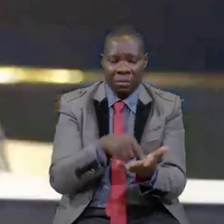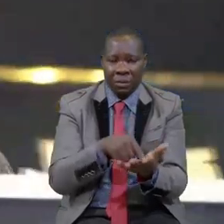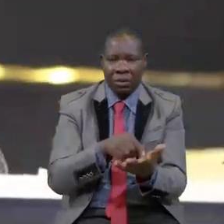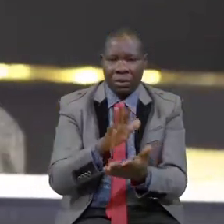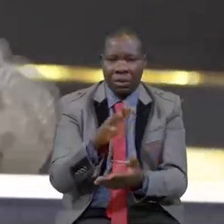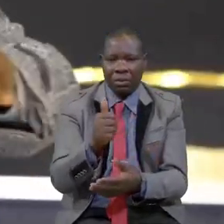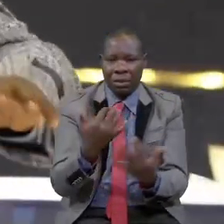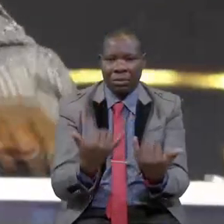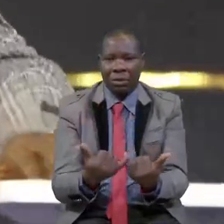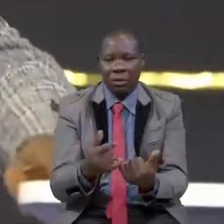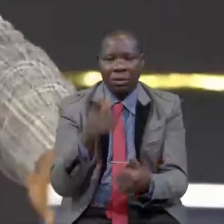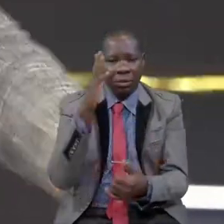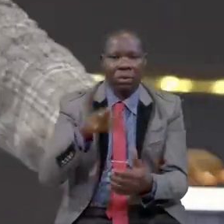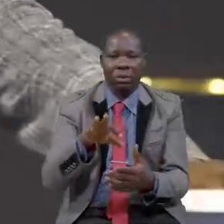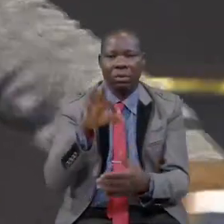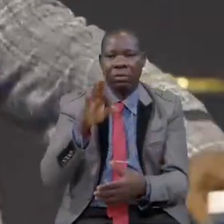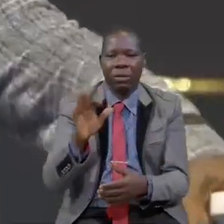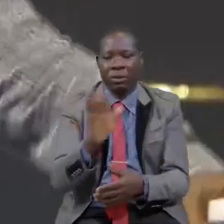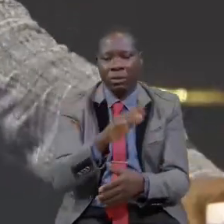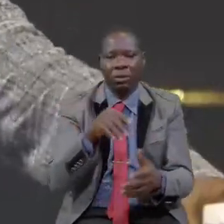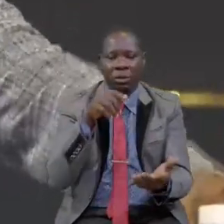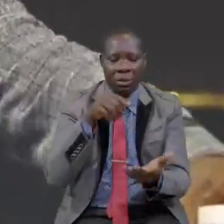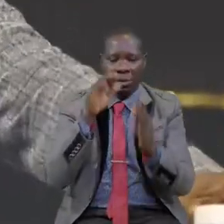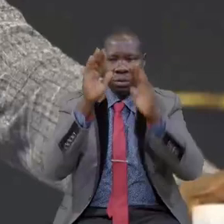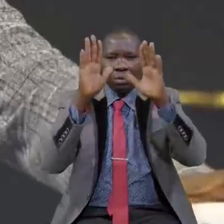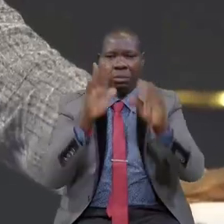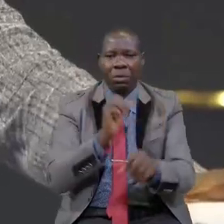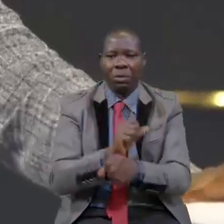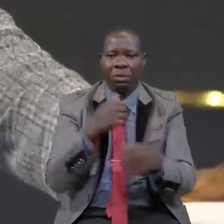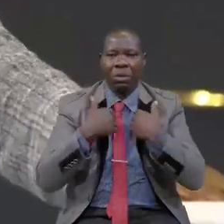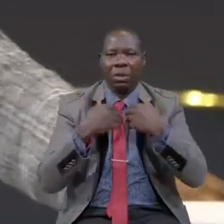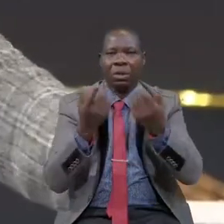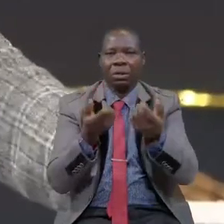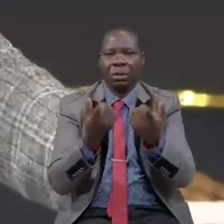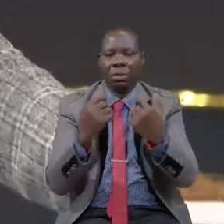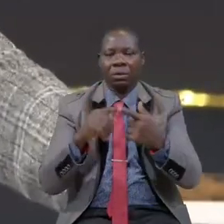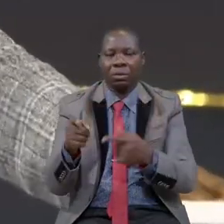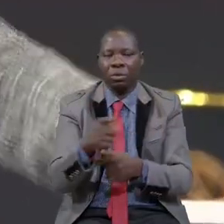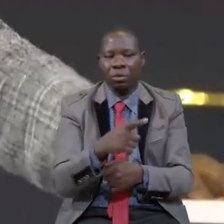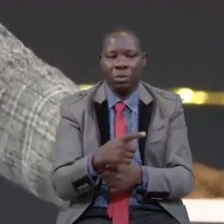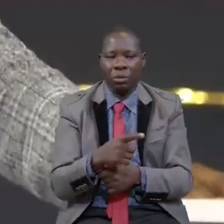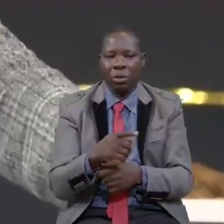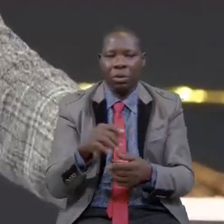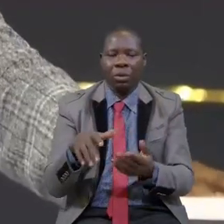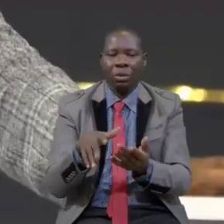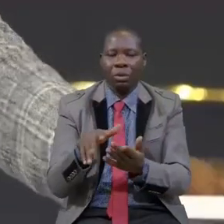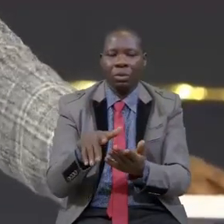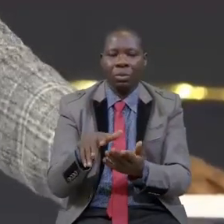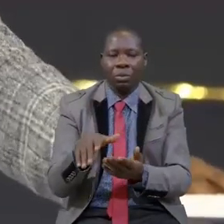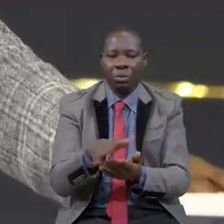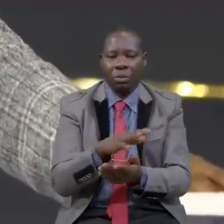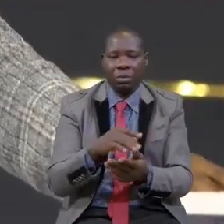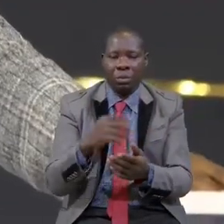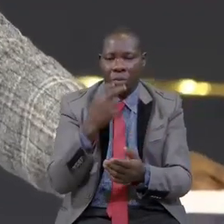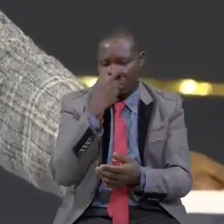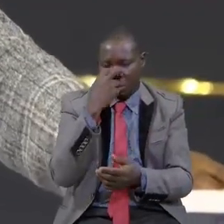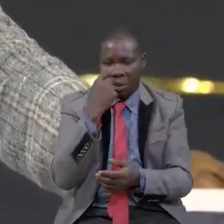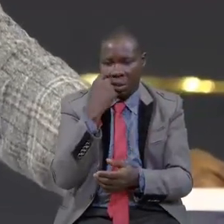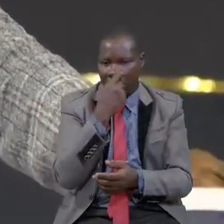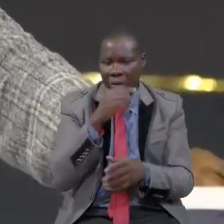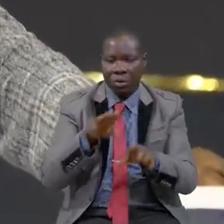Examine-toi maintenant, tu verras que ton miracle t'est parvenu. Ces yeux aveugles, ouvre-les,